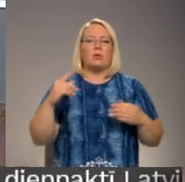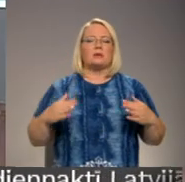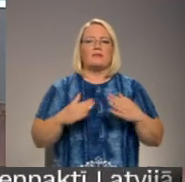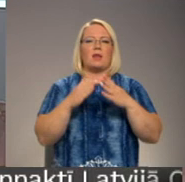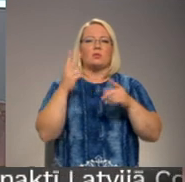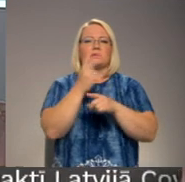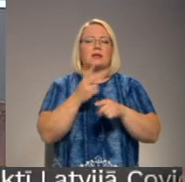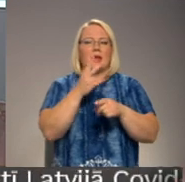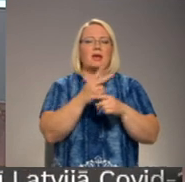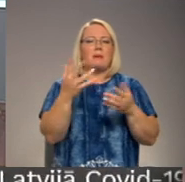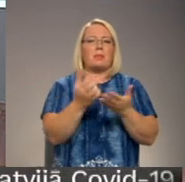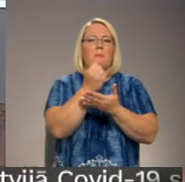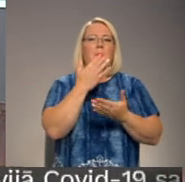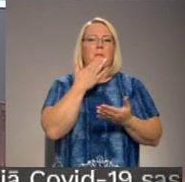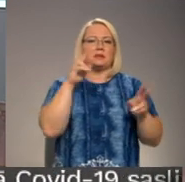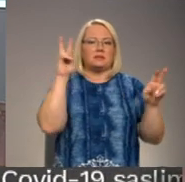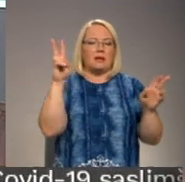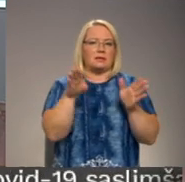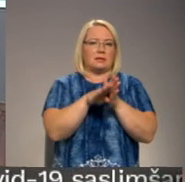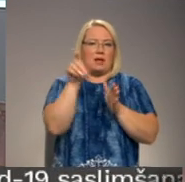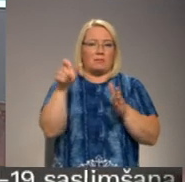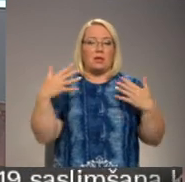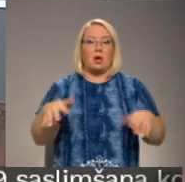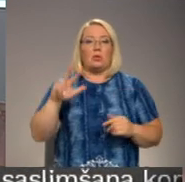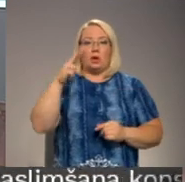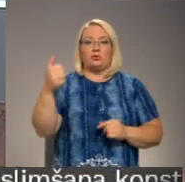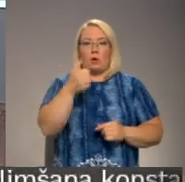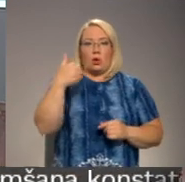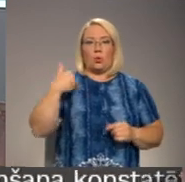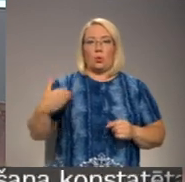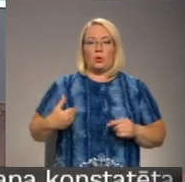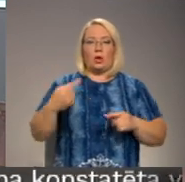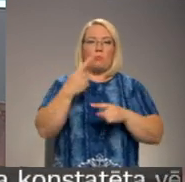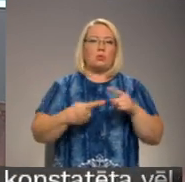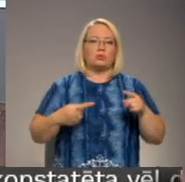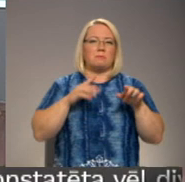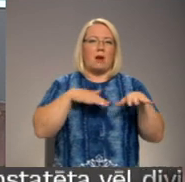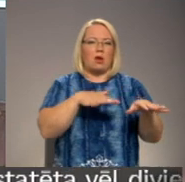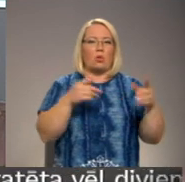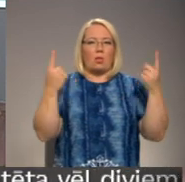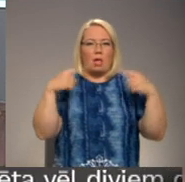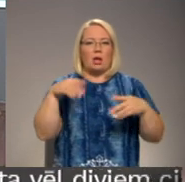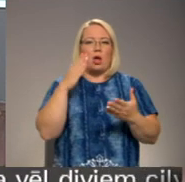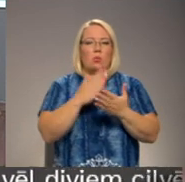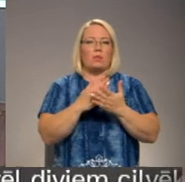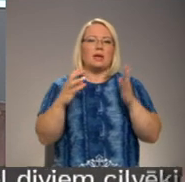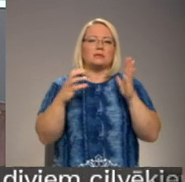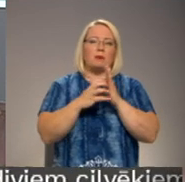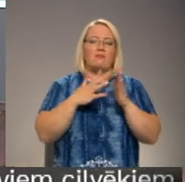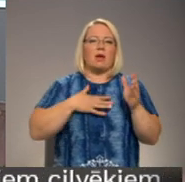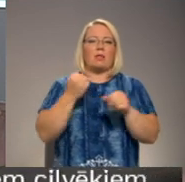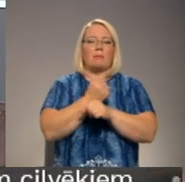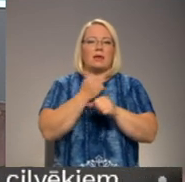svētku skrējiena pēc pasakām dalībniekiem. Jau trešo gadu Kuldīgas pusmaratona laikā notiek arī simboliski vai